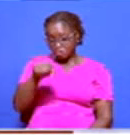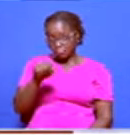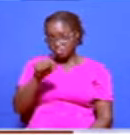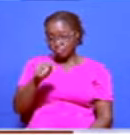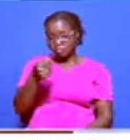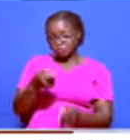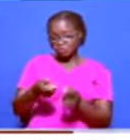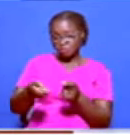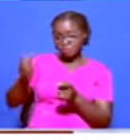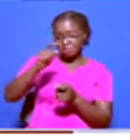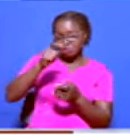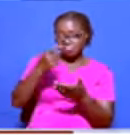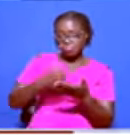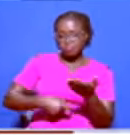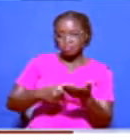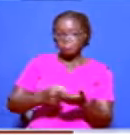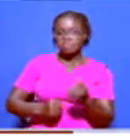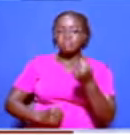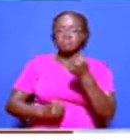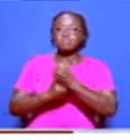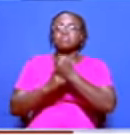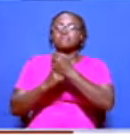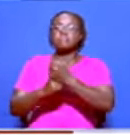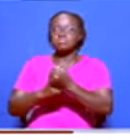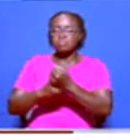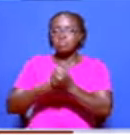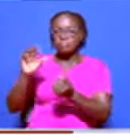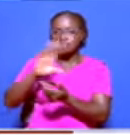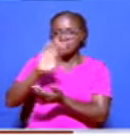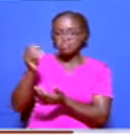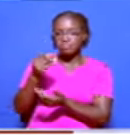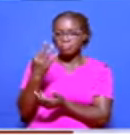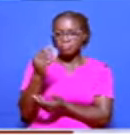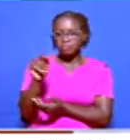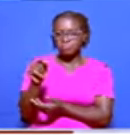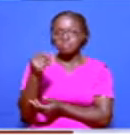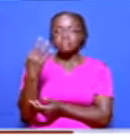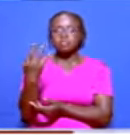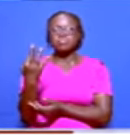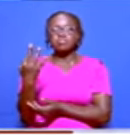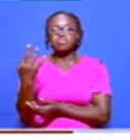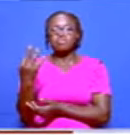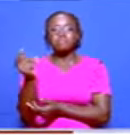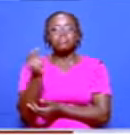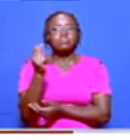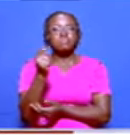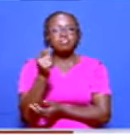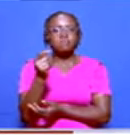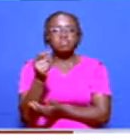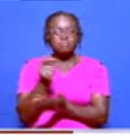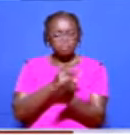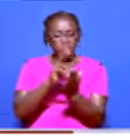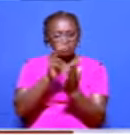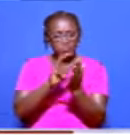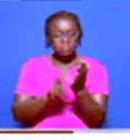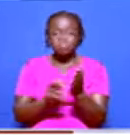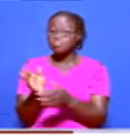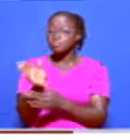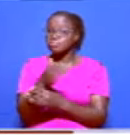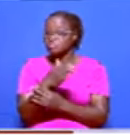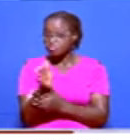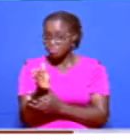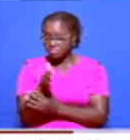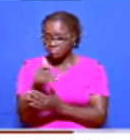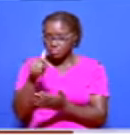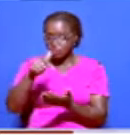ushuru kufadhili bajeti ya mwaka huu ya shilingi trilioni 3.3 ambayo itasomwa Alhamisi wiki hii. Kulingana na mkurugenzi wa